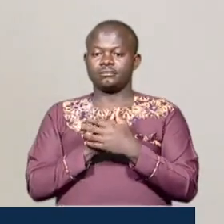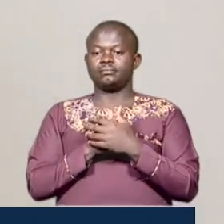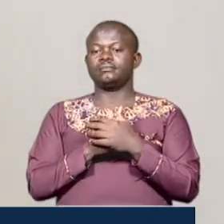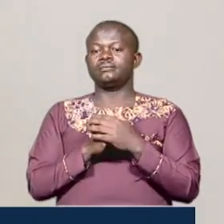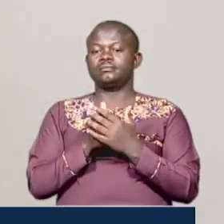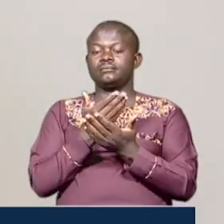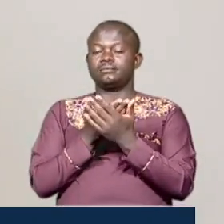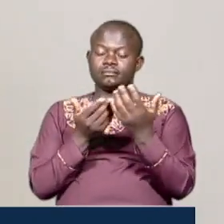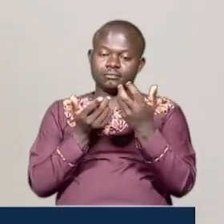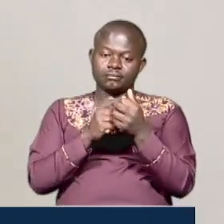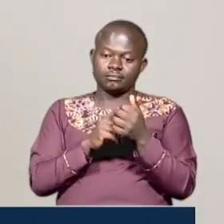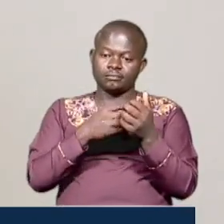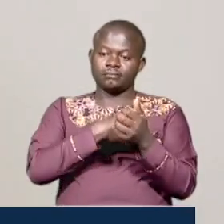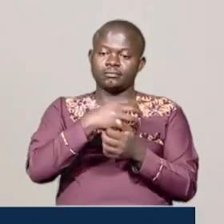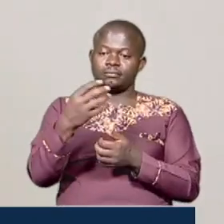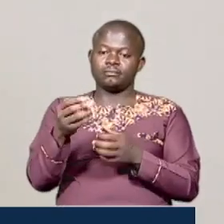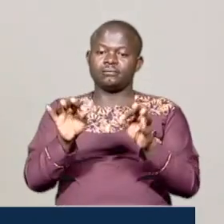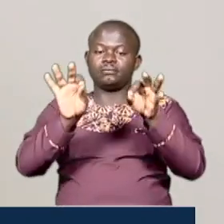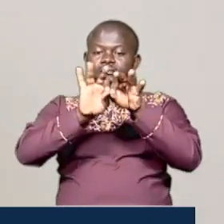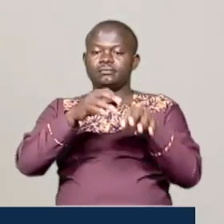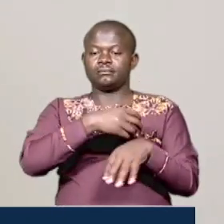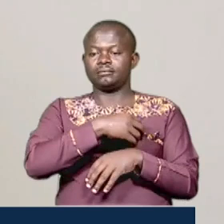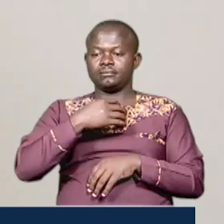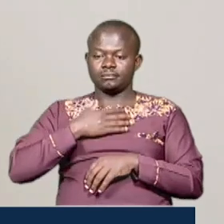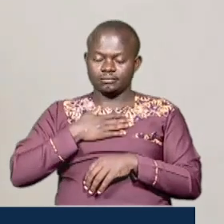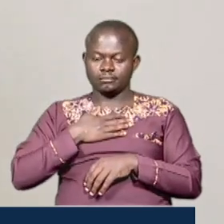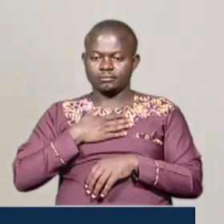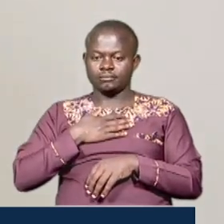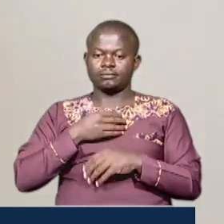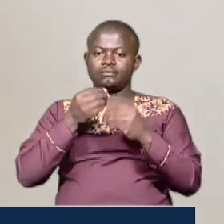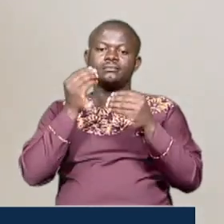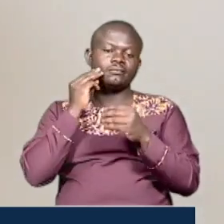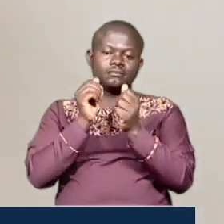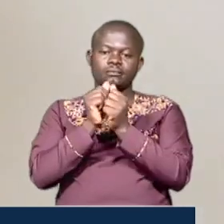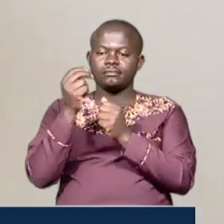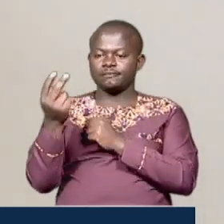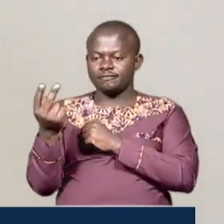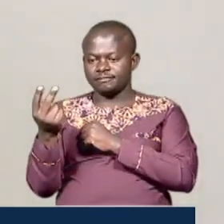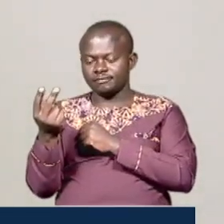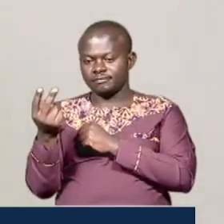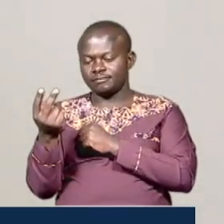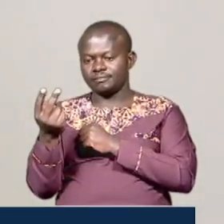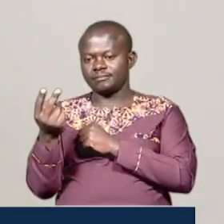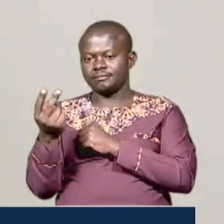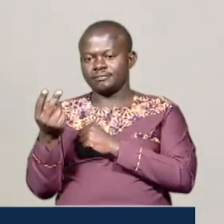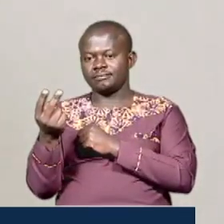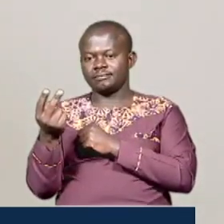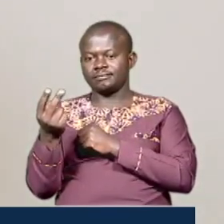expertise agaciro k'umutungo wanjye baga miliyoni 12 n'igice